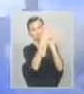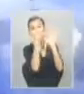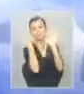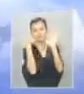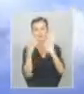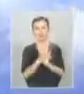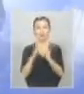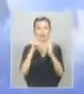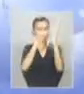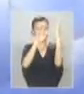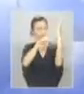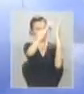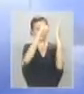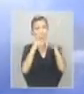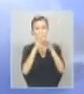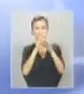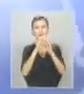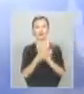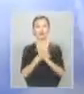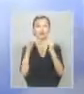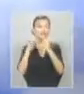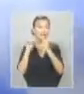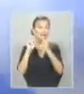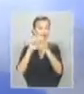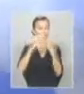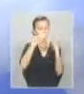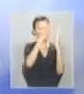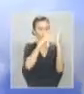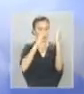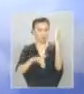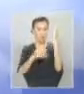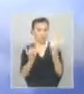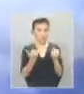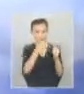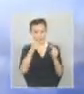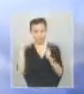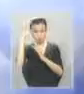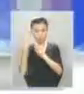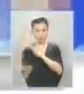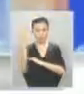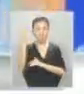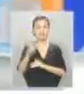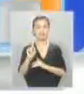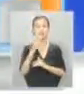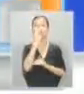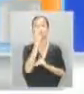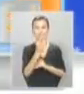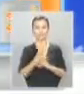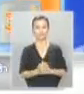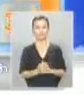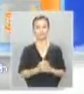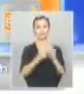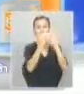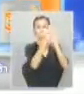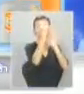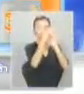ทะเลจีนใต้อย่างต่อเนื่องส่งผลให้สภาพอากาศในแต่ละภาคระหว่างวันนี้ถึง6นาฬิกาวันพรุ่งนี ้ภาคเหนืออากาศ